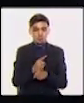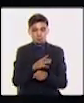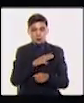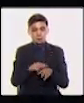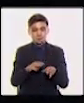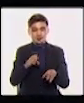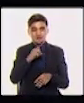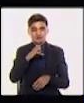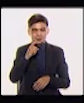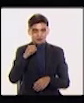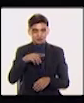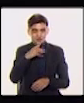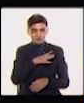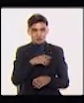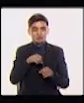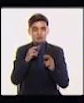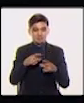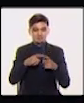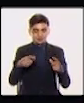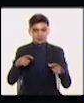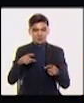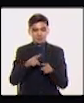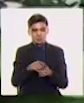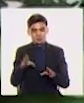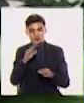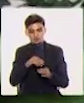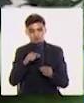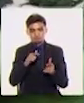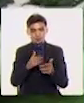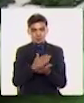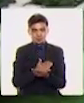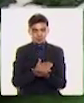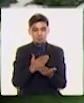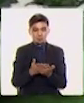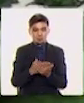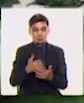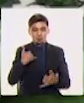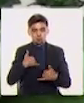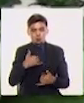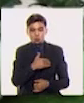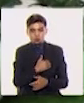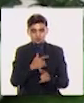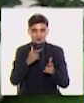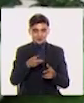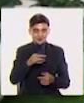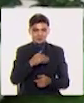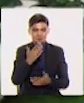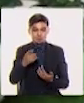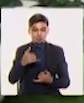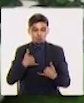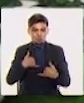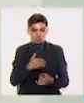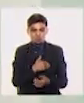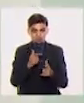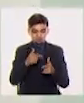Асхат Аймағамбетовтың сөзінше ұлттық бірыңғай тестілеуге бірқатар жаңашылдықтар да енгізіліпті. Мәселен, енді педагогикалық мамандыққа түсу үшін кемінде 70 балл